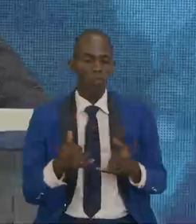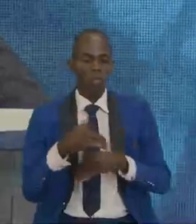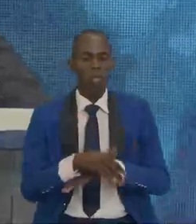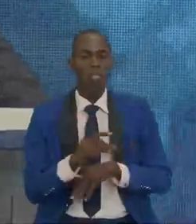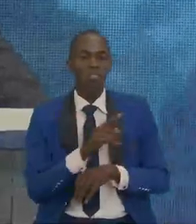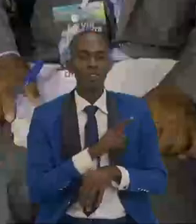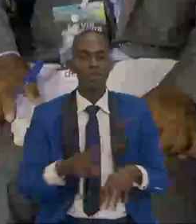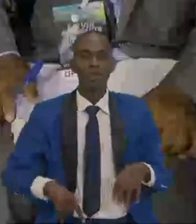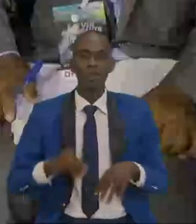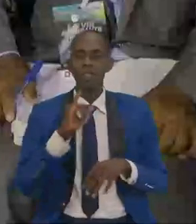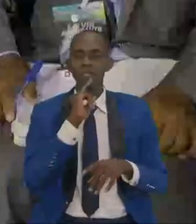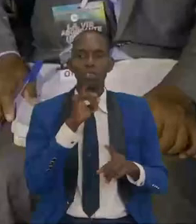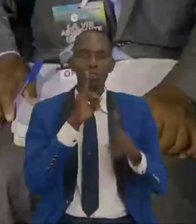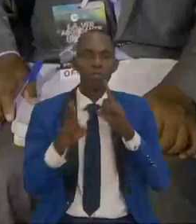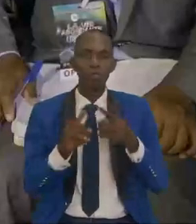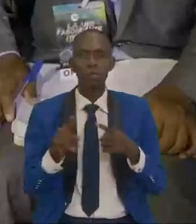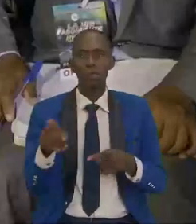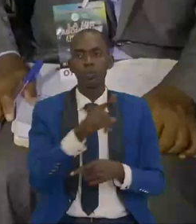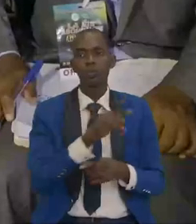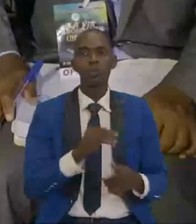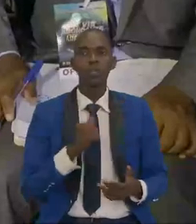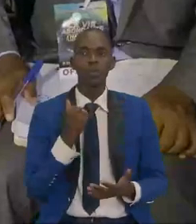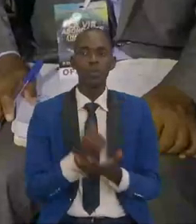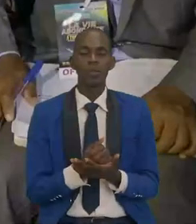Ce soir, le Seigneur vous parle